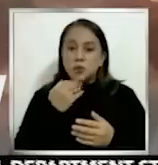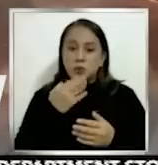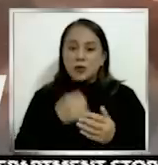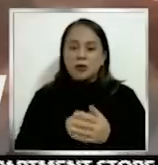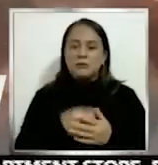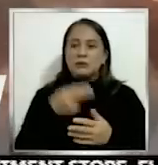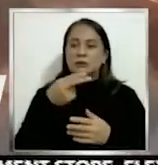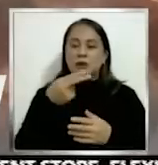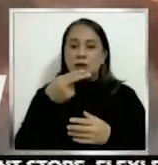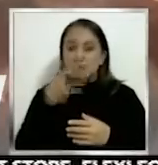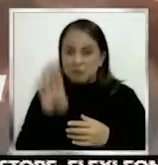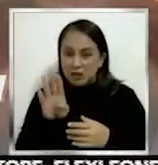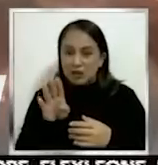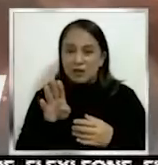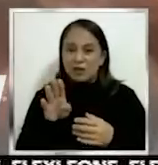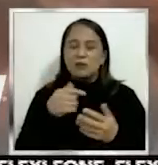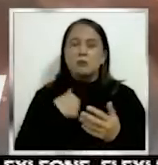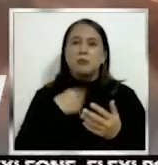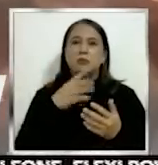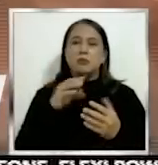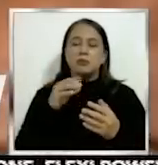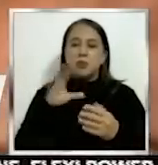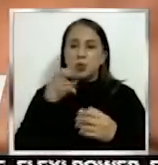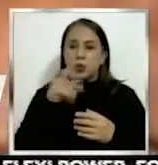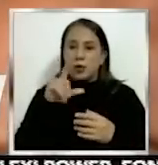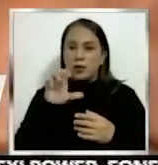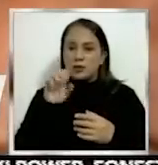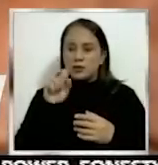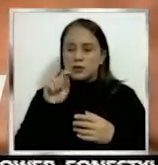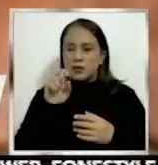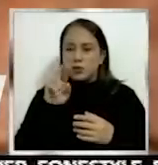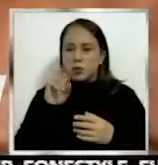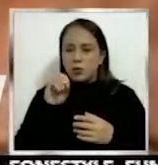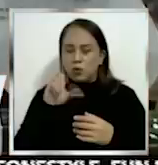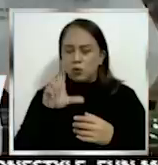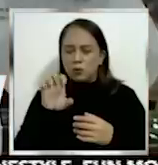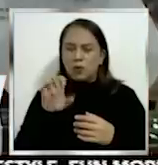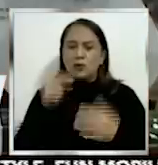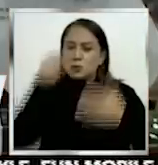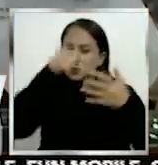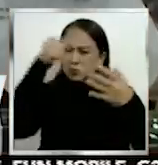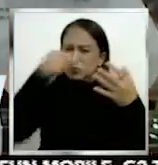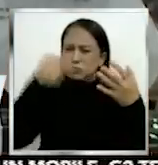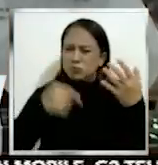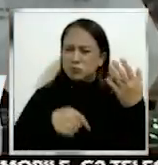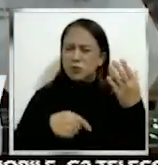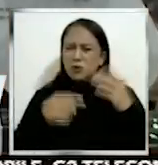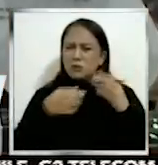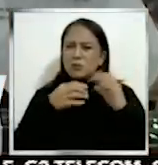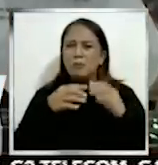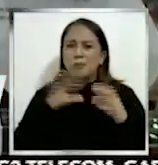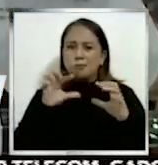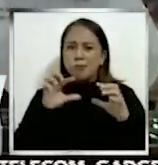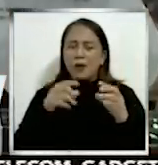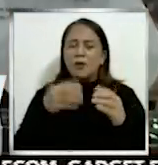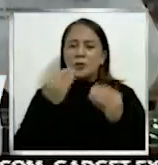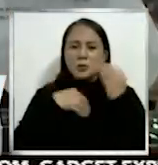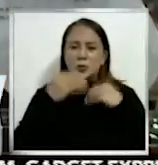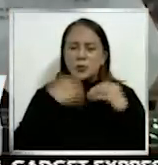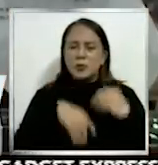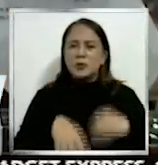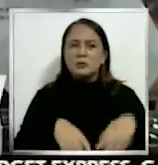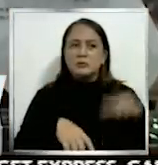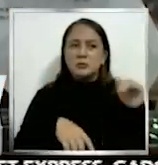ating cholesterol, mga triglyceride, yung mga taba sa pagkain. At around 50 to 70 years old, marami